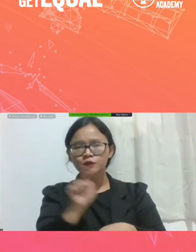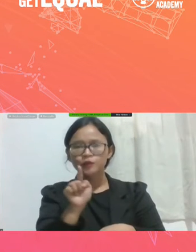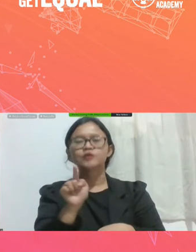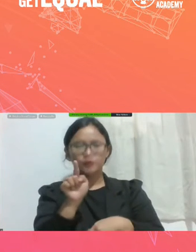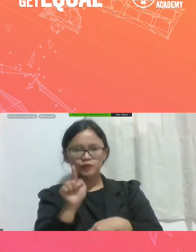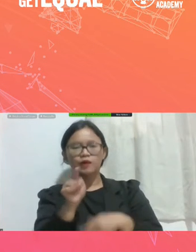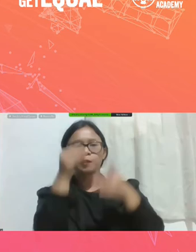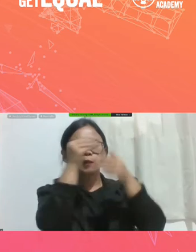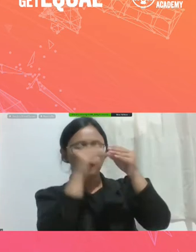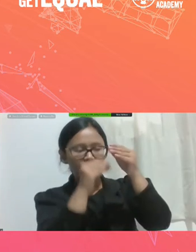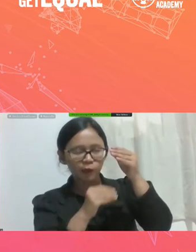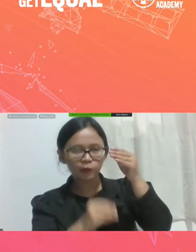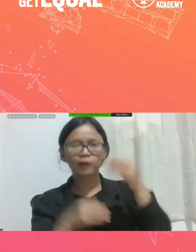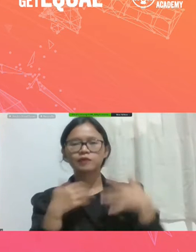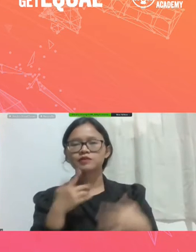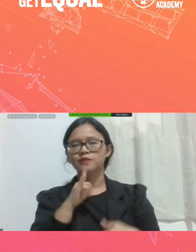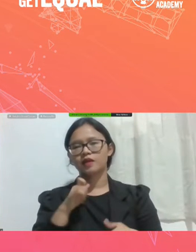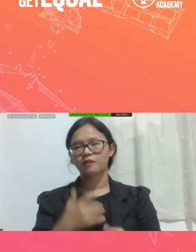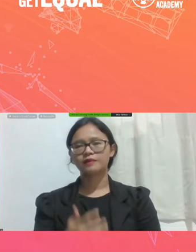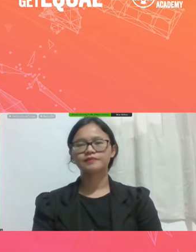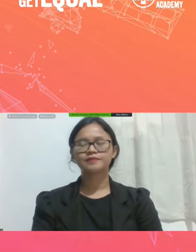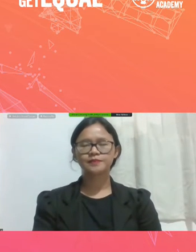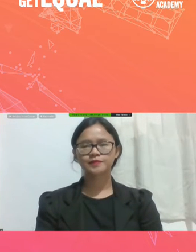data-datanya. Silakan di next.